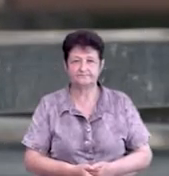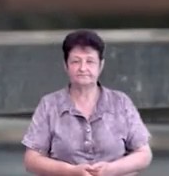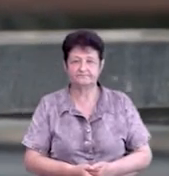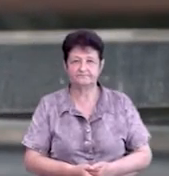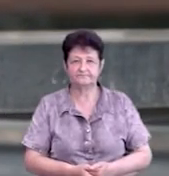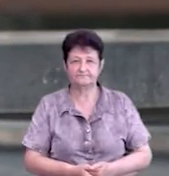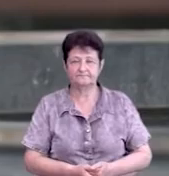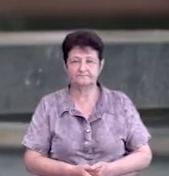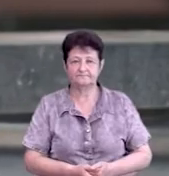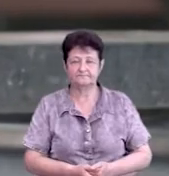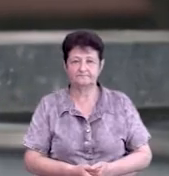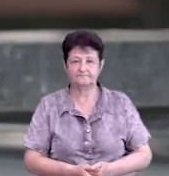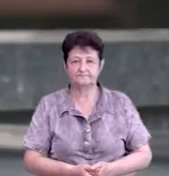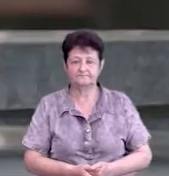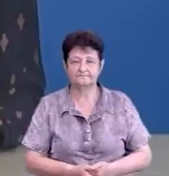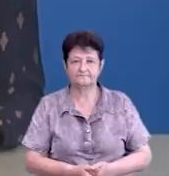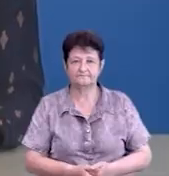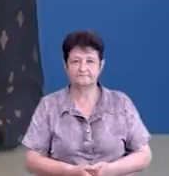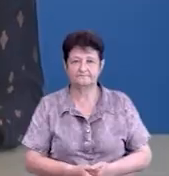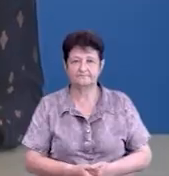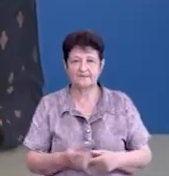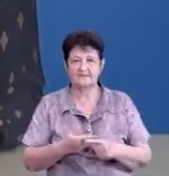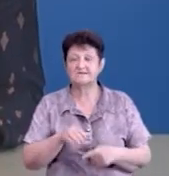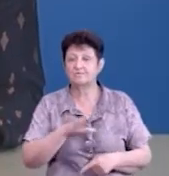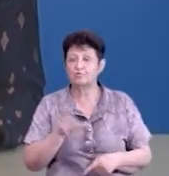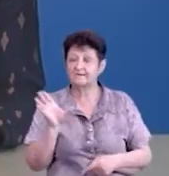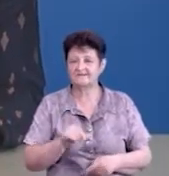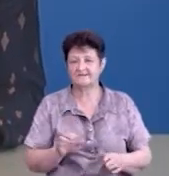Закревський. Новини на Суспільному. Це були